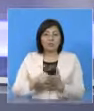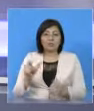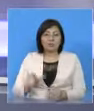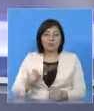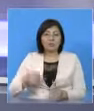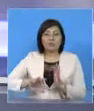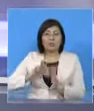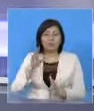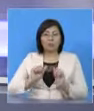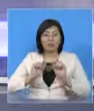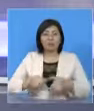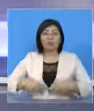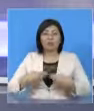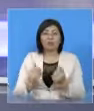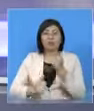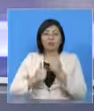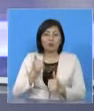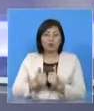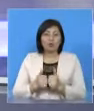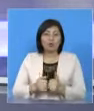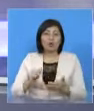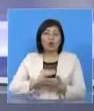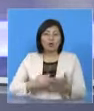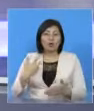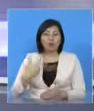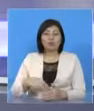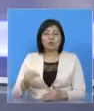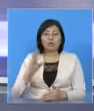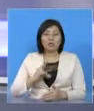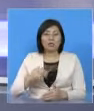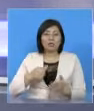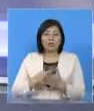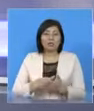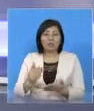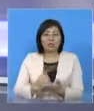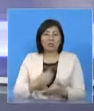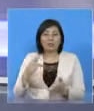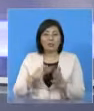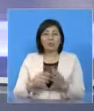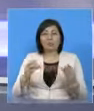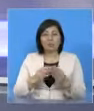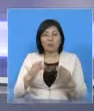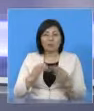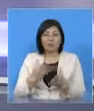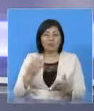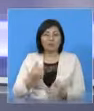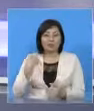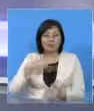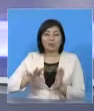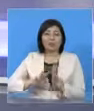жандарды анықтауға мүмкіндік беретін конкурс. Өтініштер 30 қарашаға дейін қабылданады. Барлығы 7 номинация бойынша